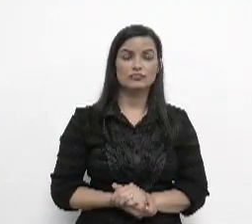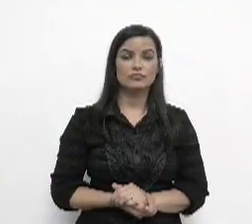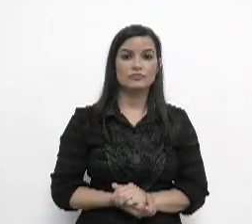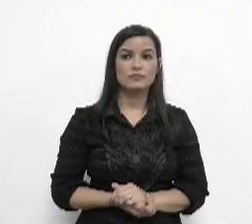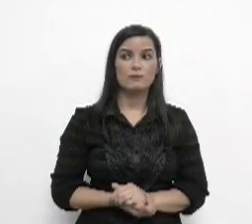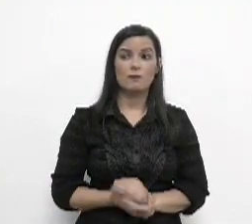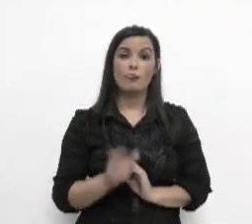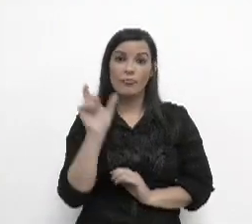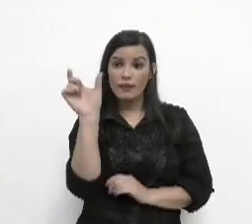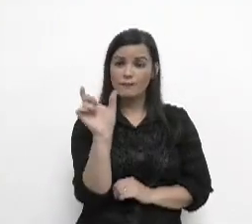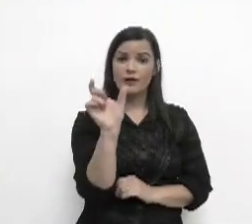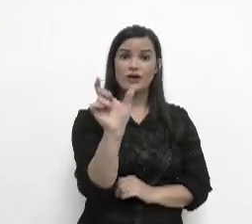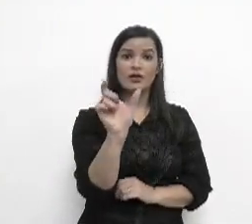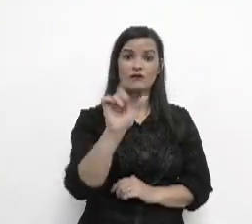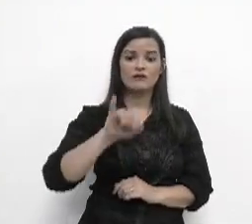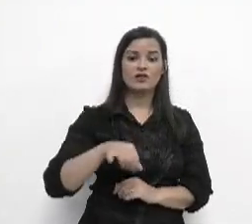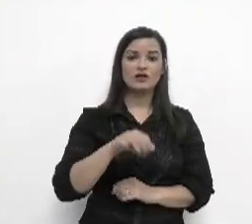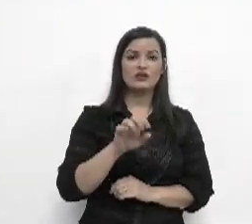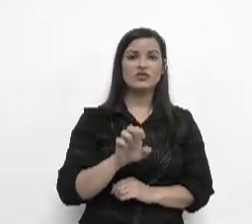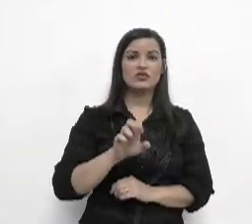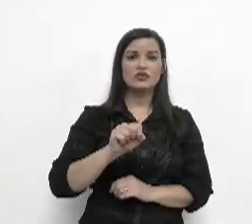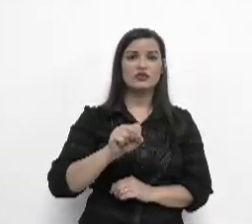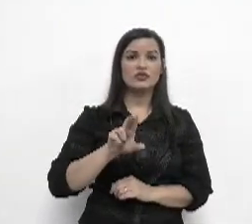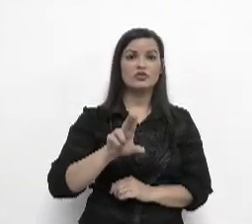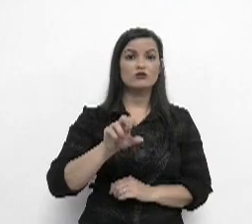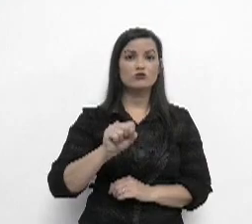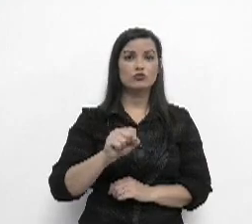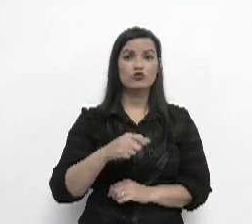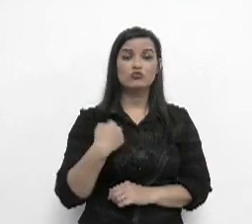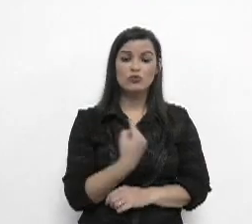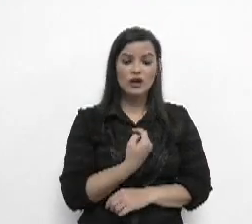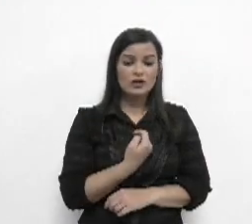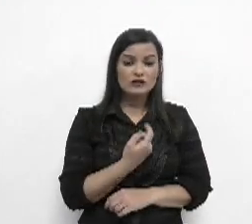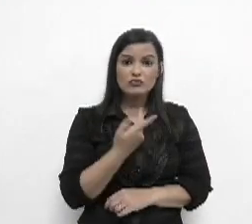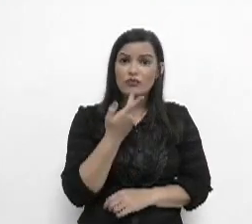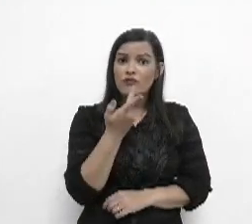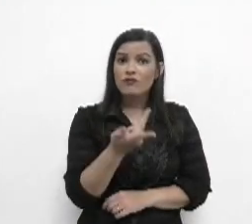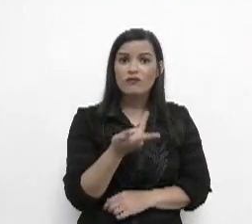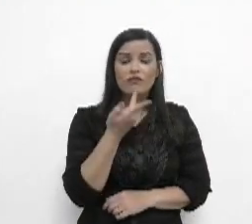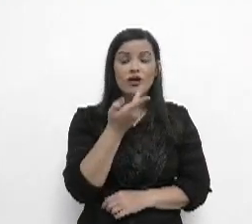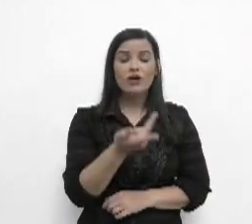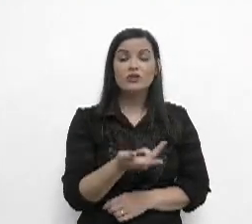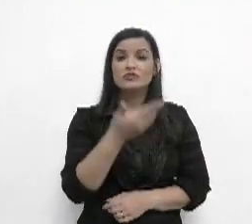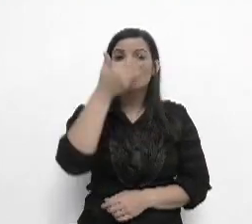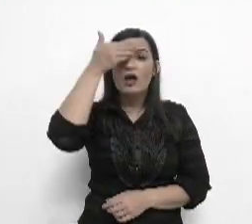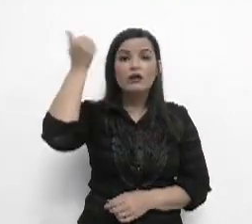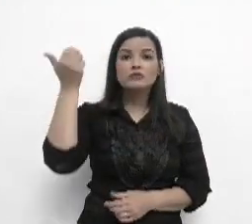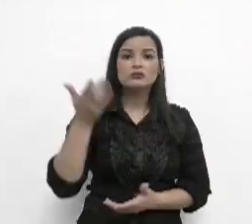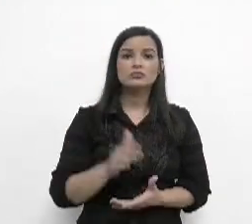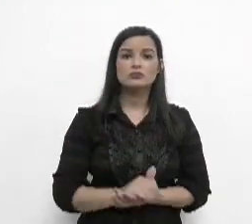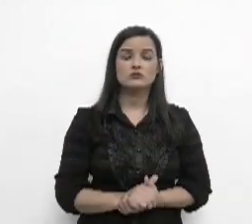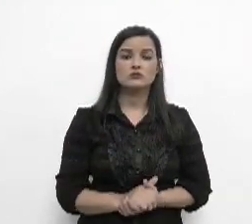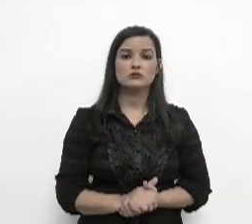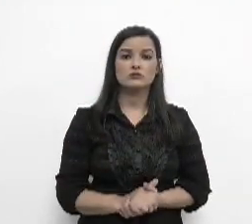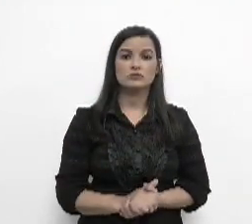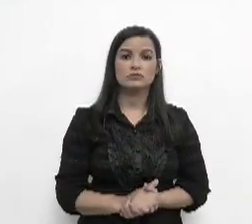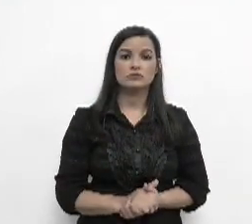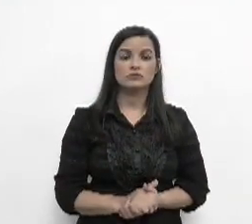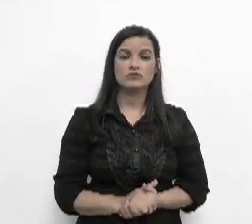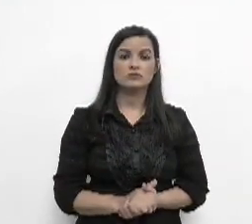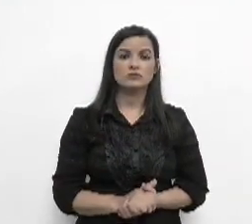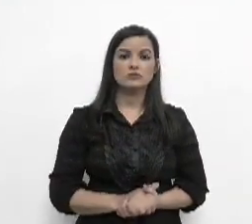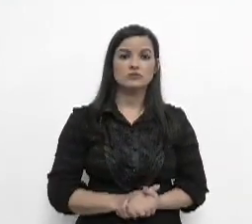palavra Jesus some de nossos lábios durante os dias que nós vivemos. 우리가 예수를 증거해야 함에도 불구하고 하루 동안 우리는 그